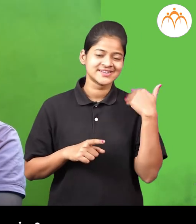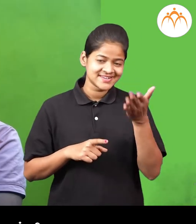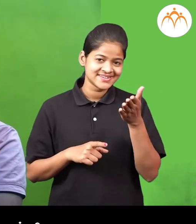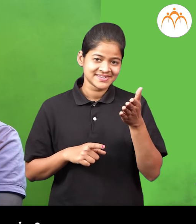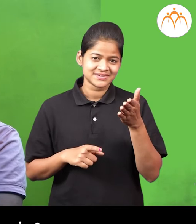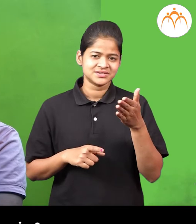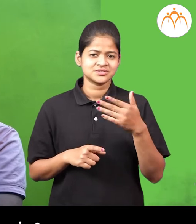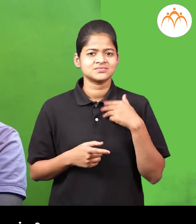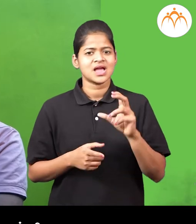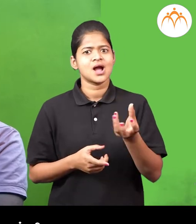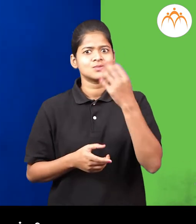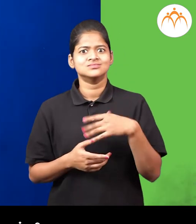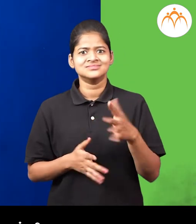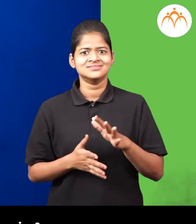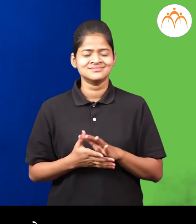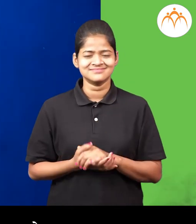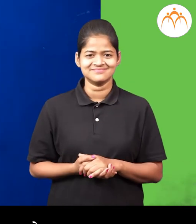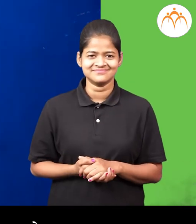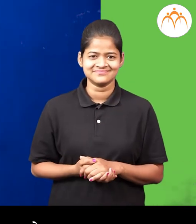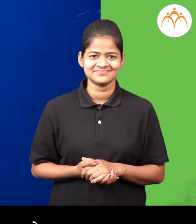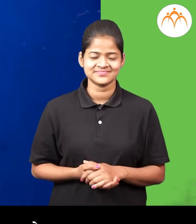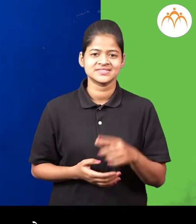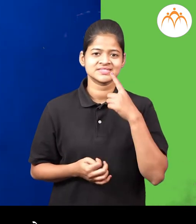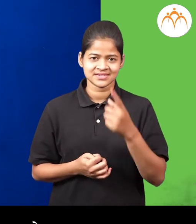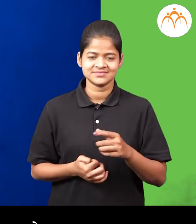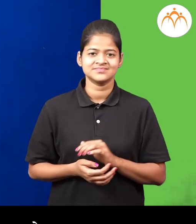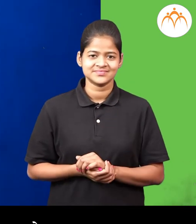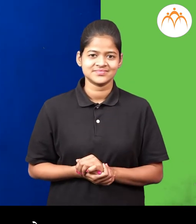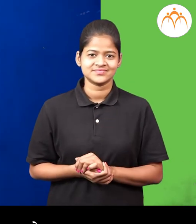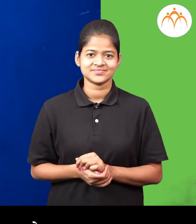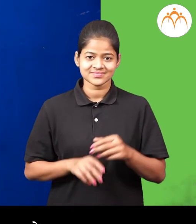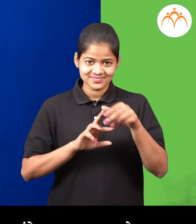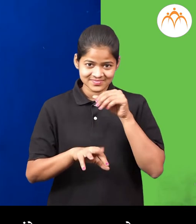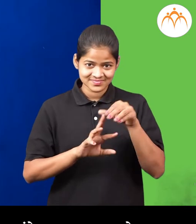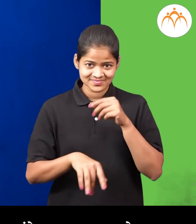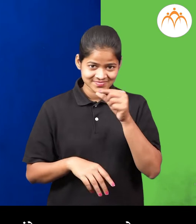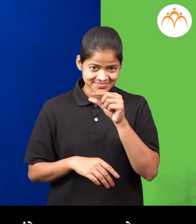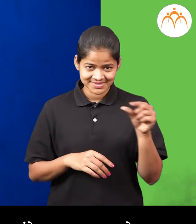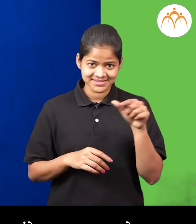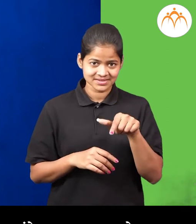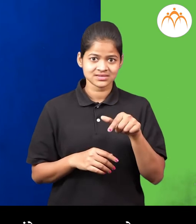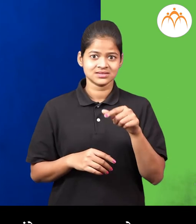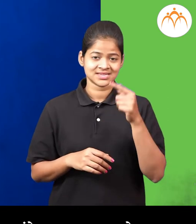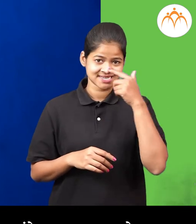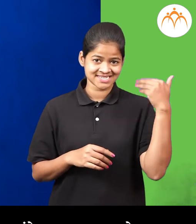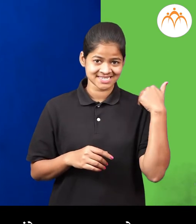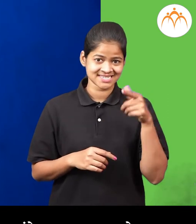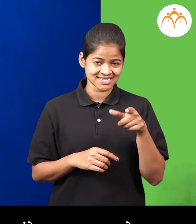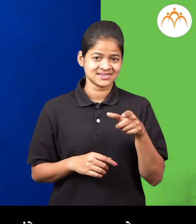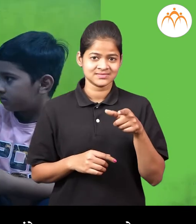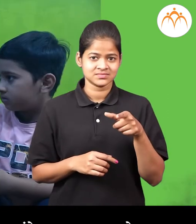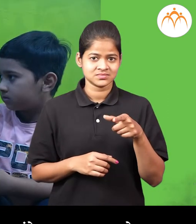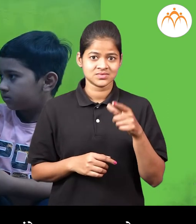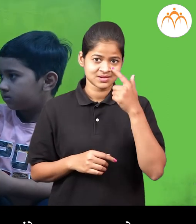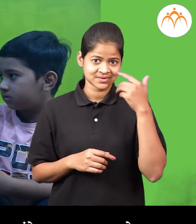मी काई मन्टेते आई काहनीट तुमच्या जवल असलेले या गोट्या दादानी तुम्हाला दिलेले चिक्की चा वड़यां पेख्षा